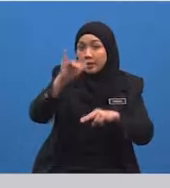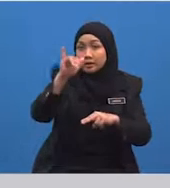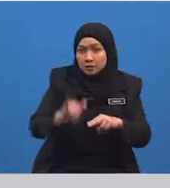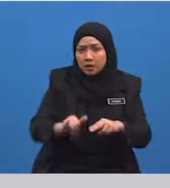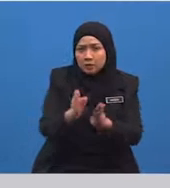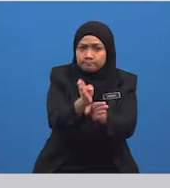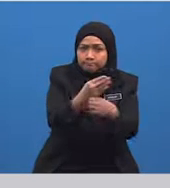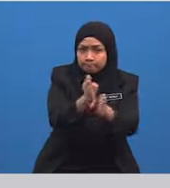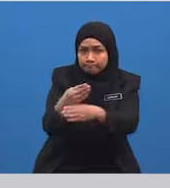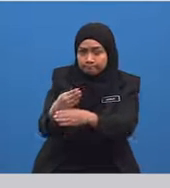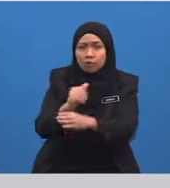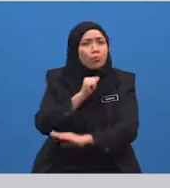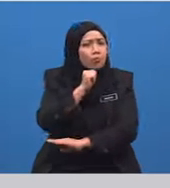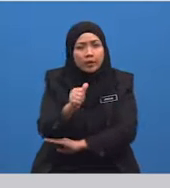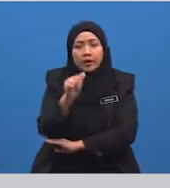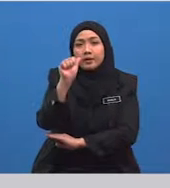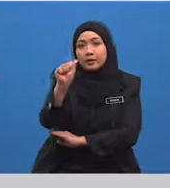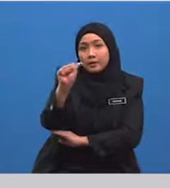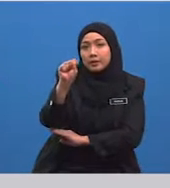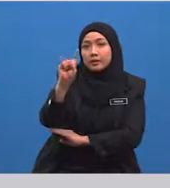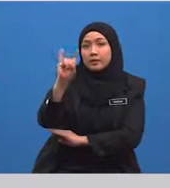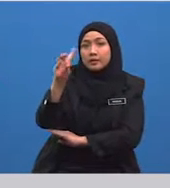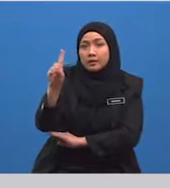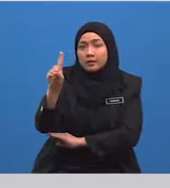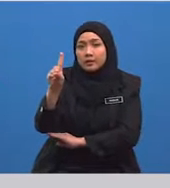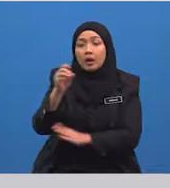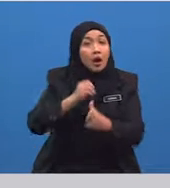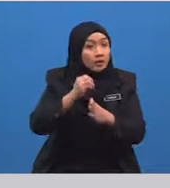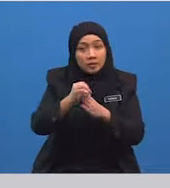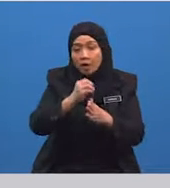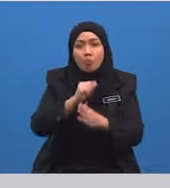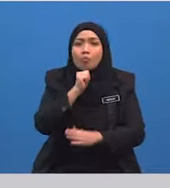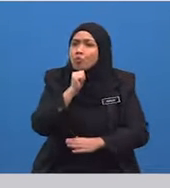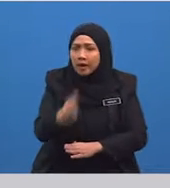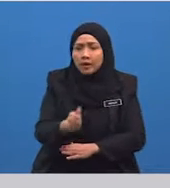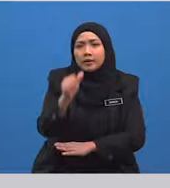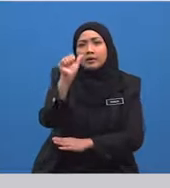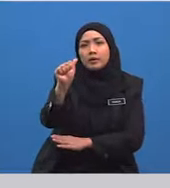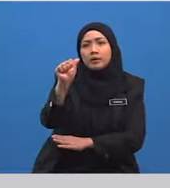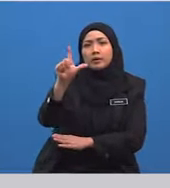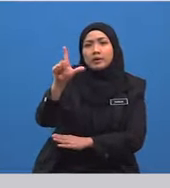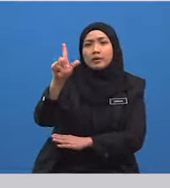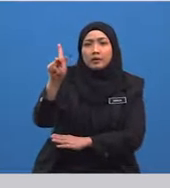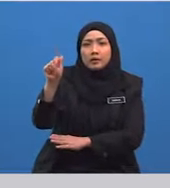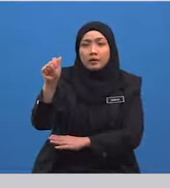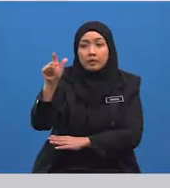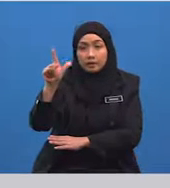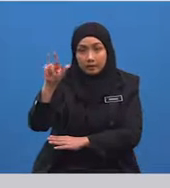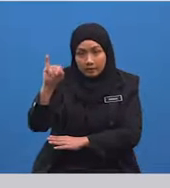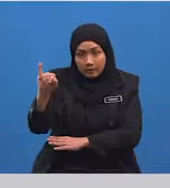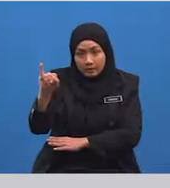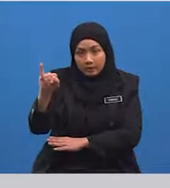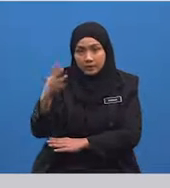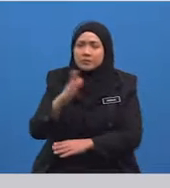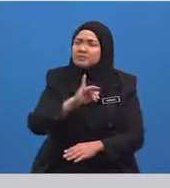terbentuk bukan berasid atau bukan beralkali. Garam itu adalah neutral